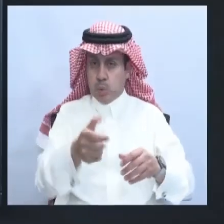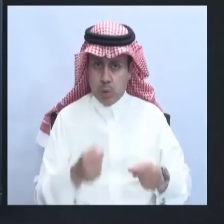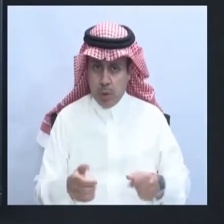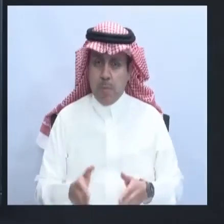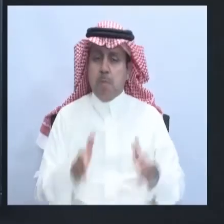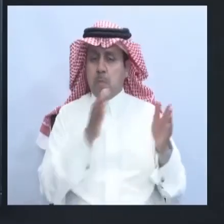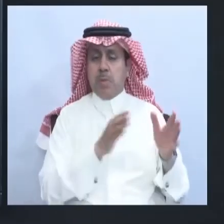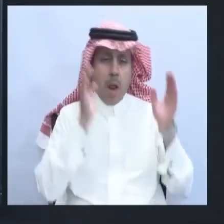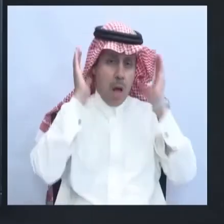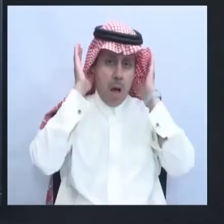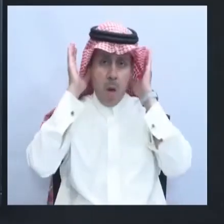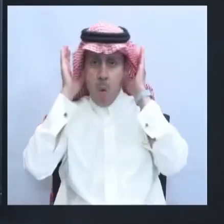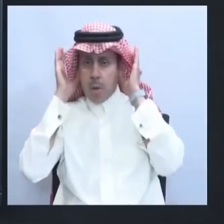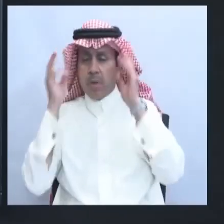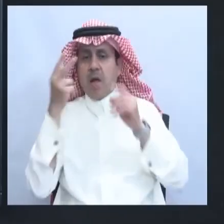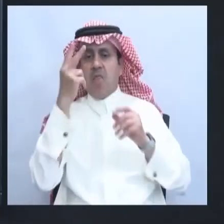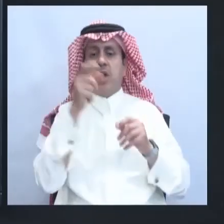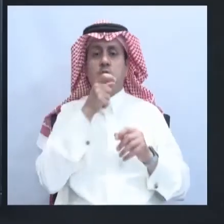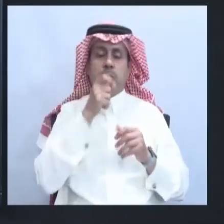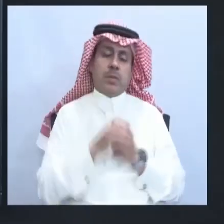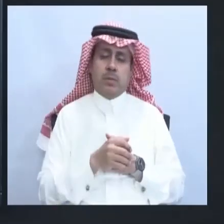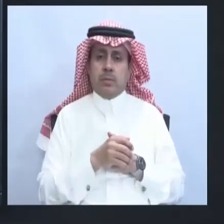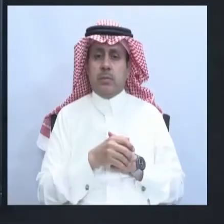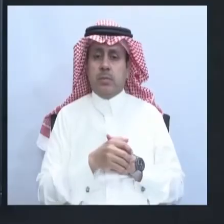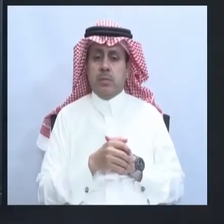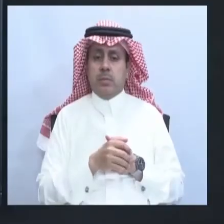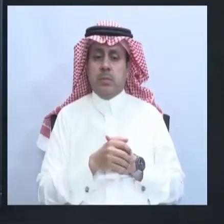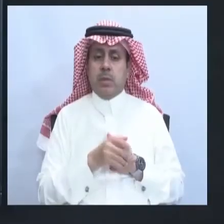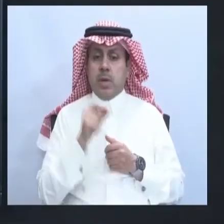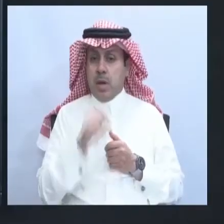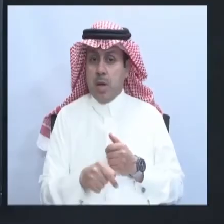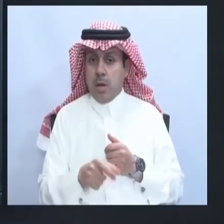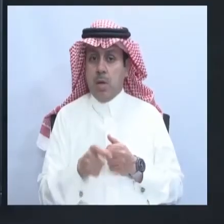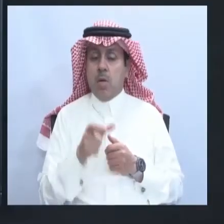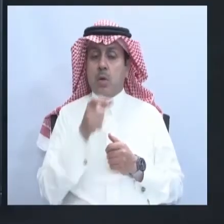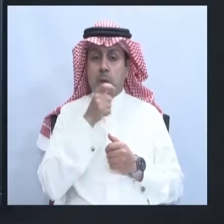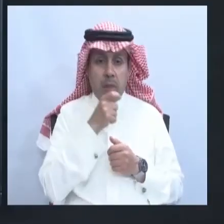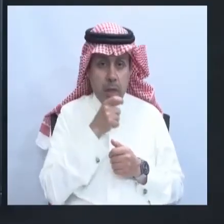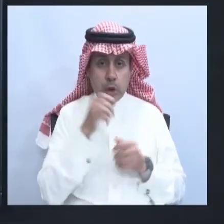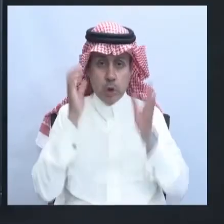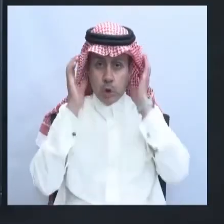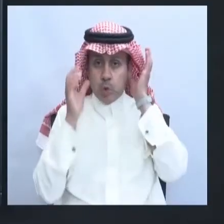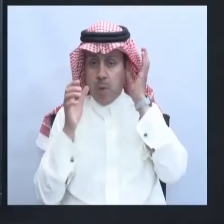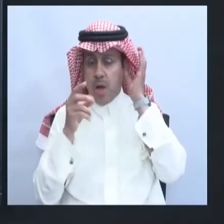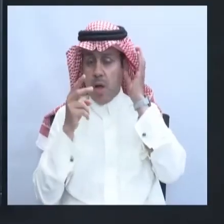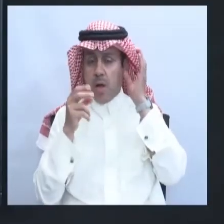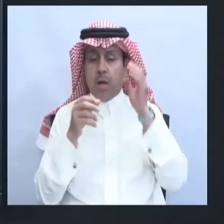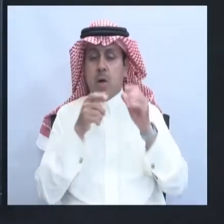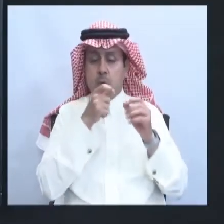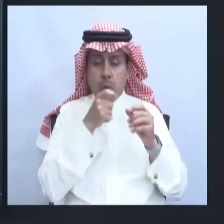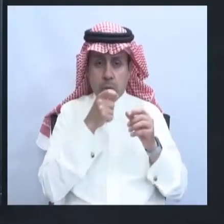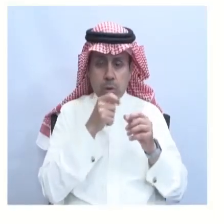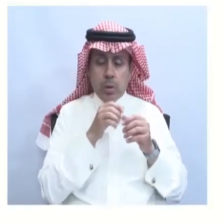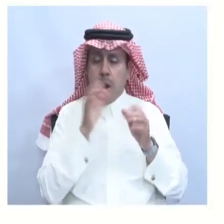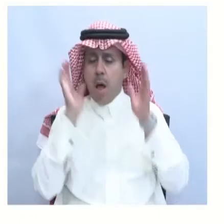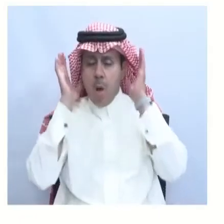الجمعه الثاني لمن تلزمه الصلاه وذلك لماذا لانه مامور بالسعي لسماع الخطبه وداء